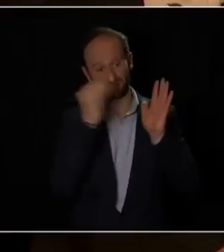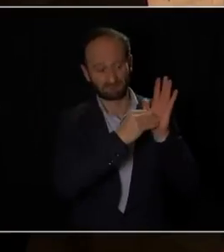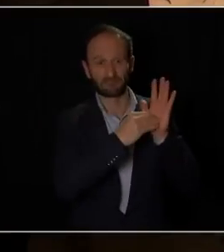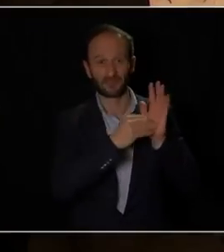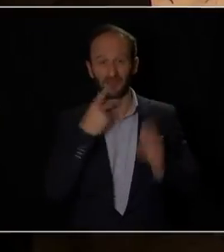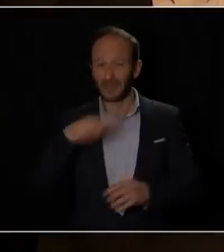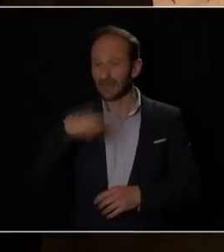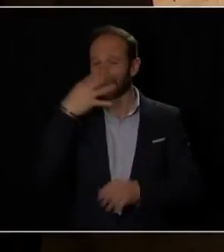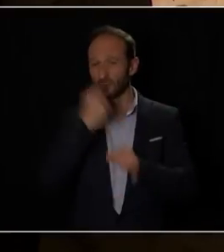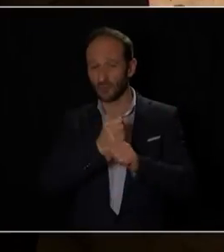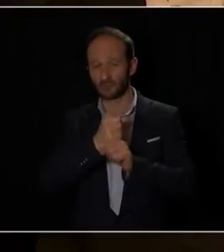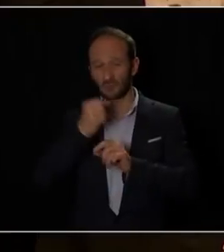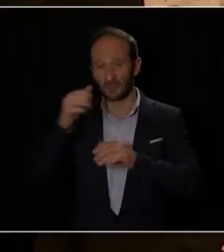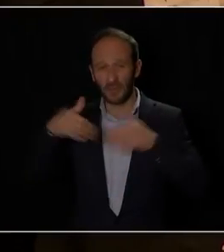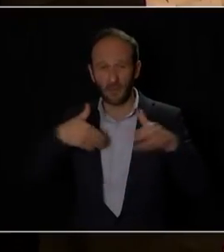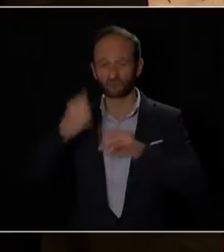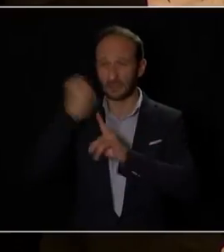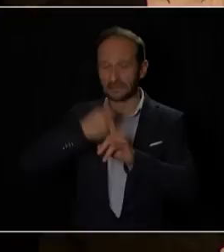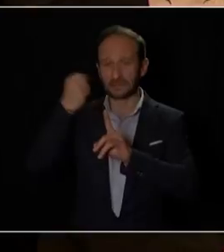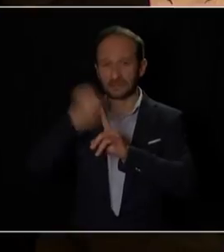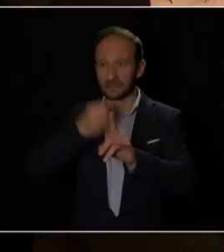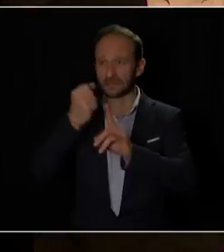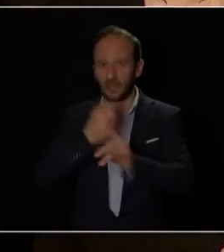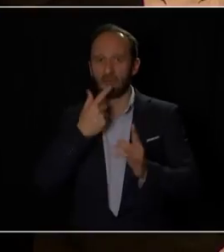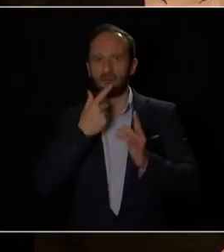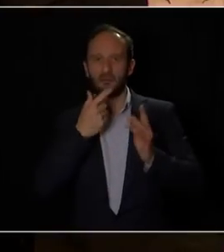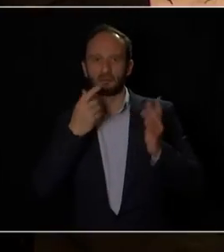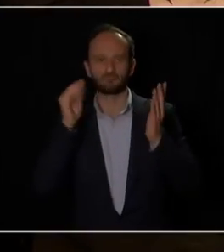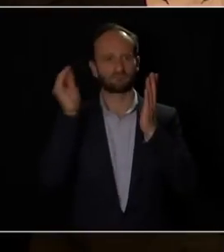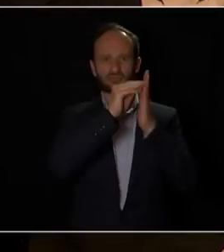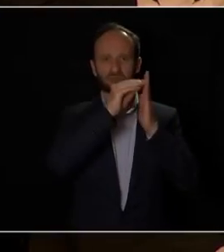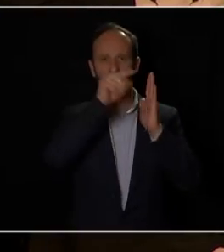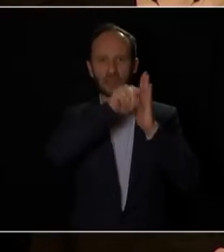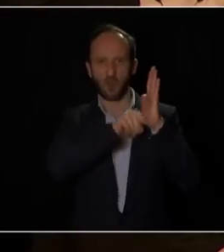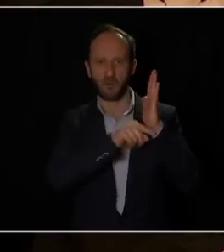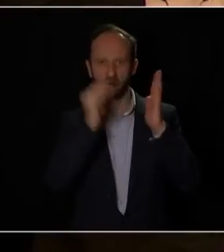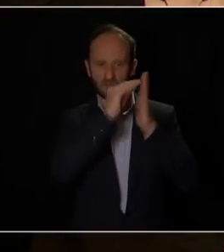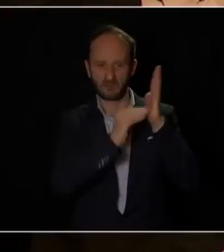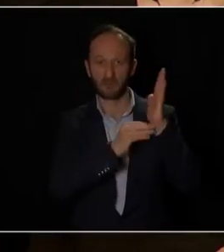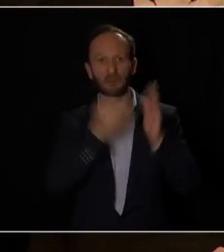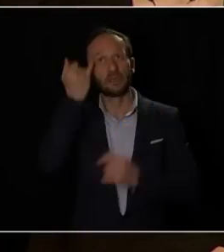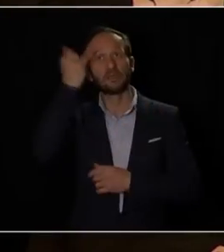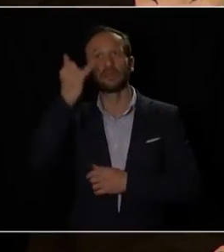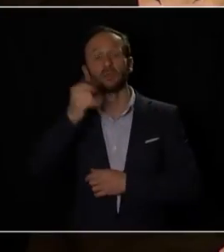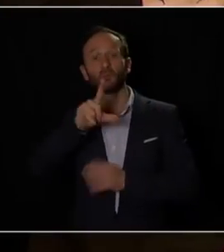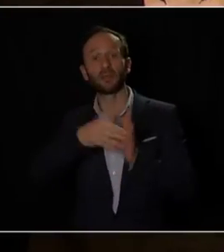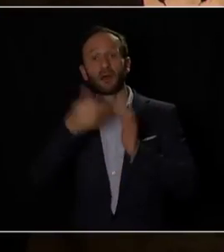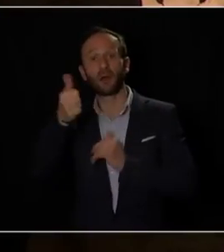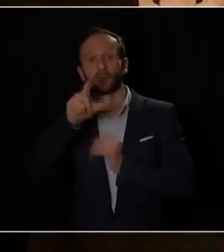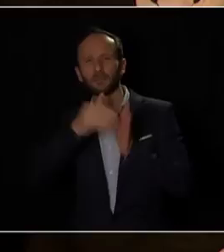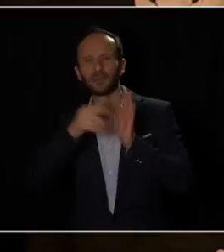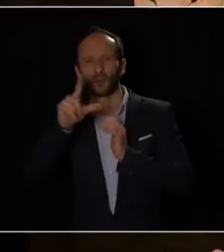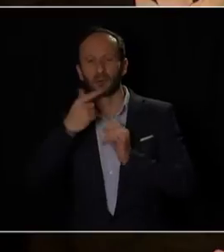ans de démarche pour arriver à obtenir ce classement. Une idée qui était lancée en 2001-2002, il a